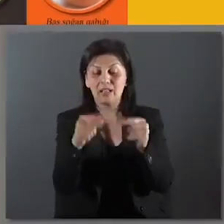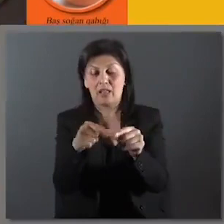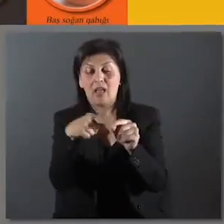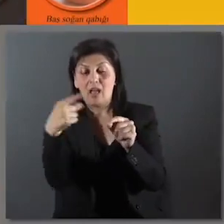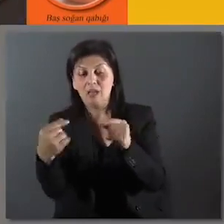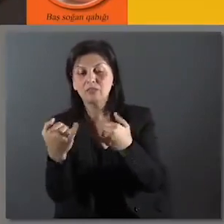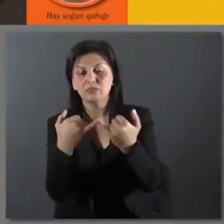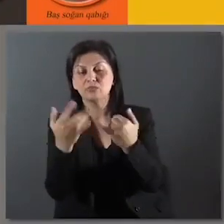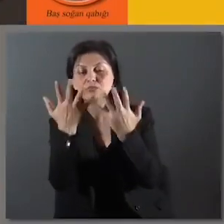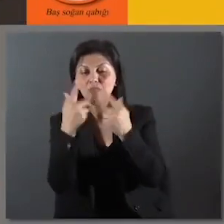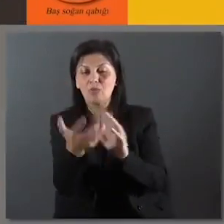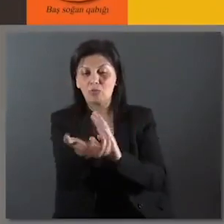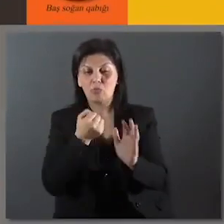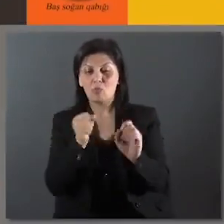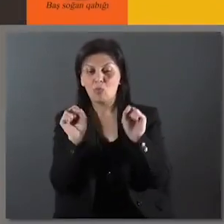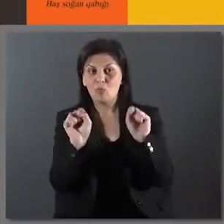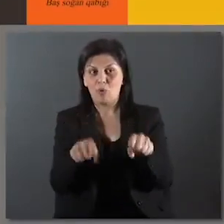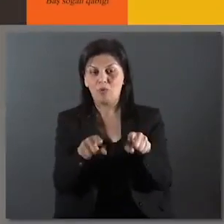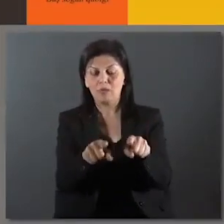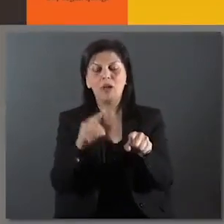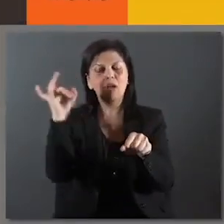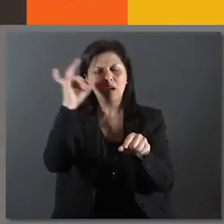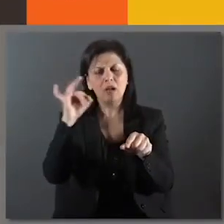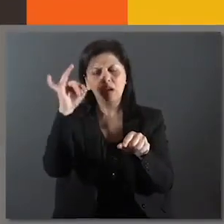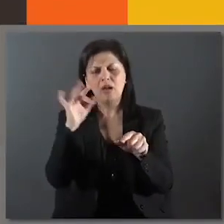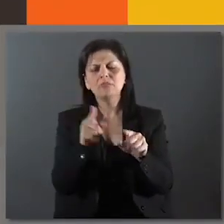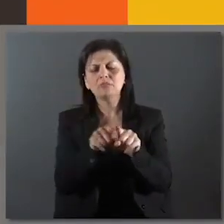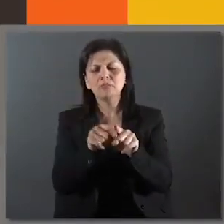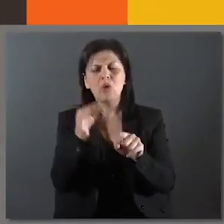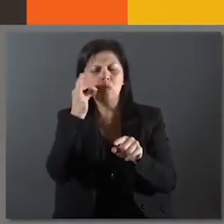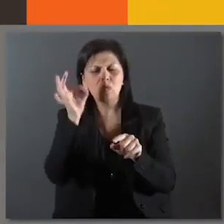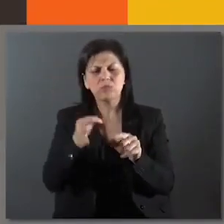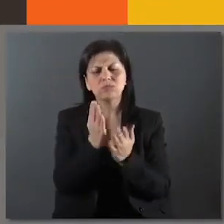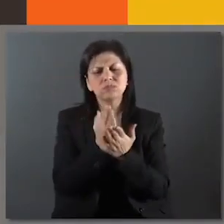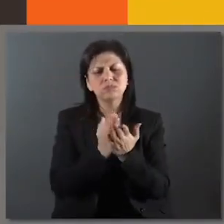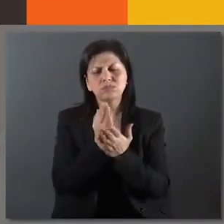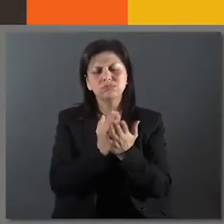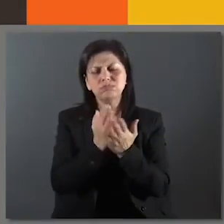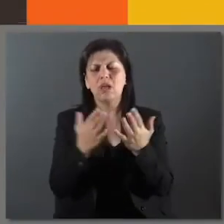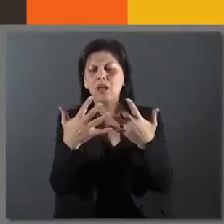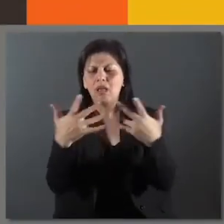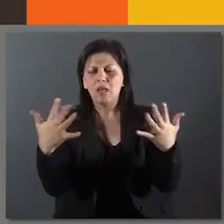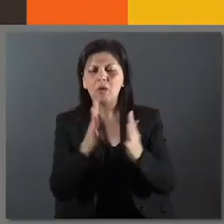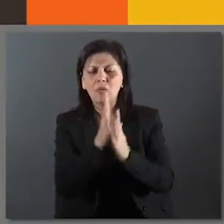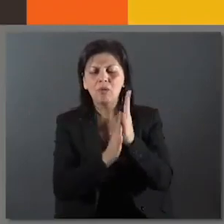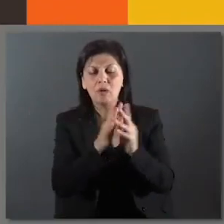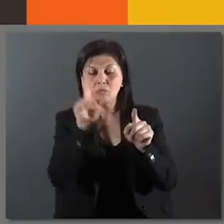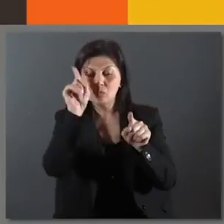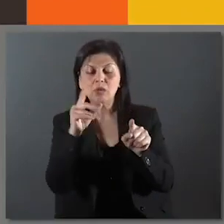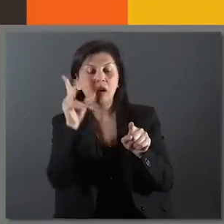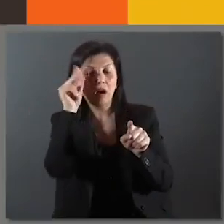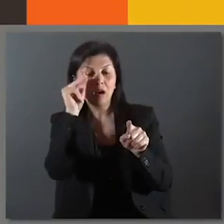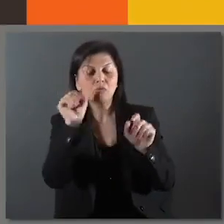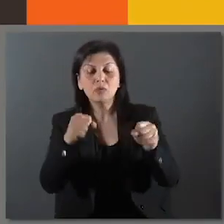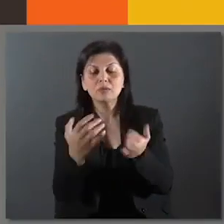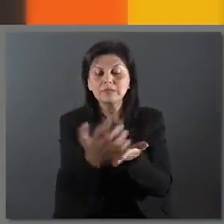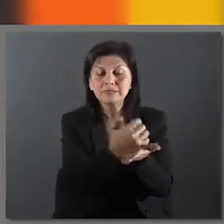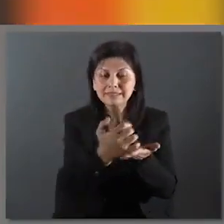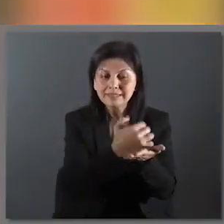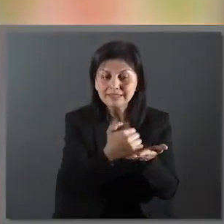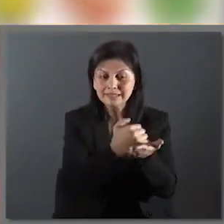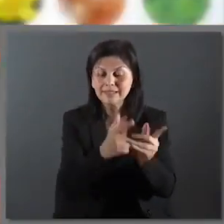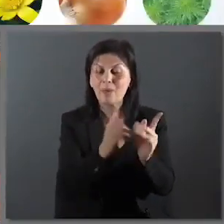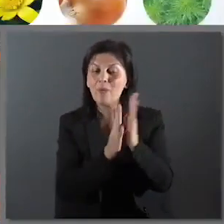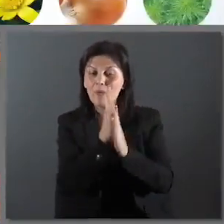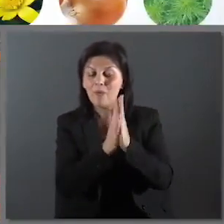qırmızı, yarpağından isə yaşıl rəng alırdılar. İllərlə toplanmış təcrübə nəticəsində boyaqçılar hər boyaq bitkisinin